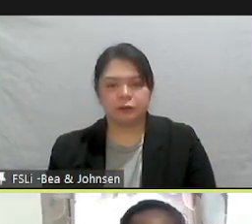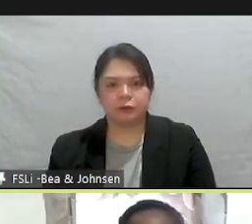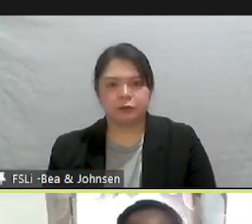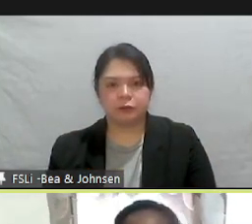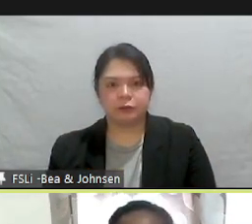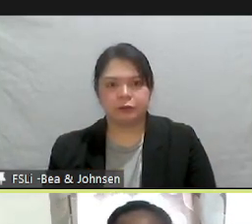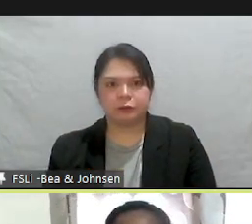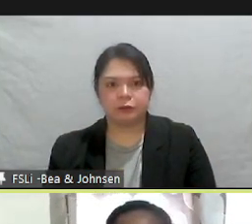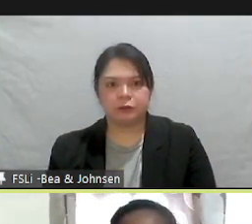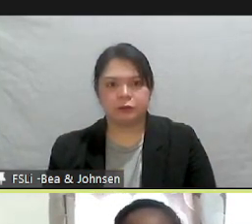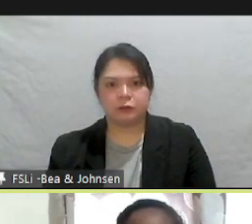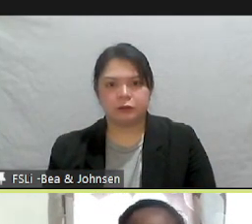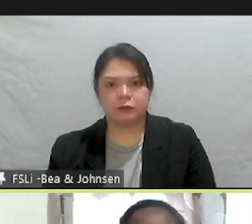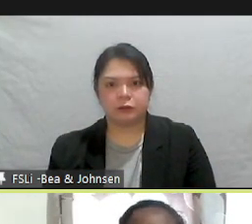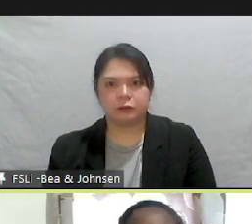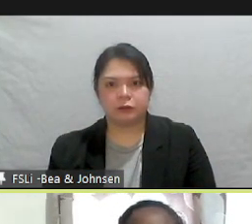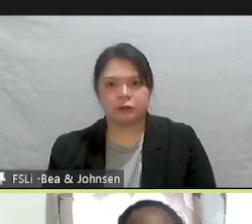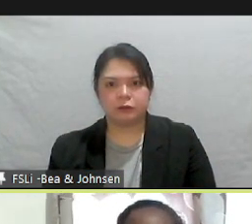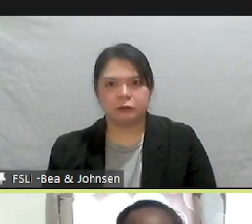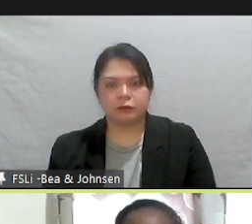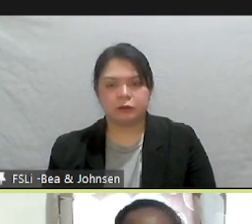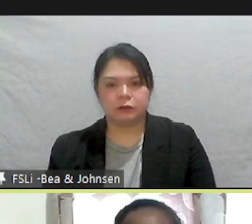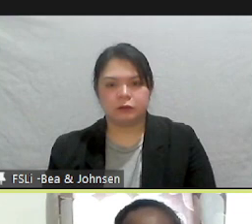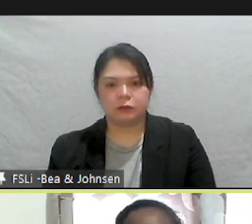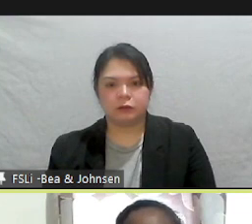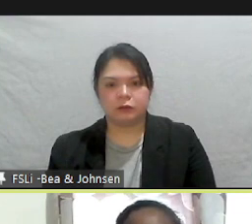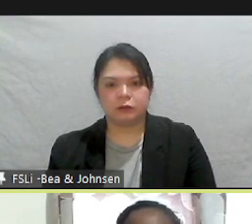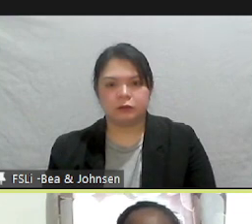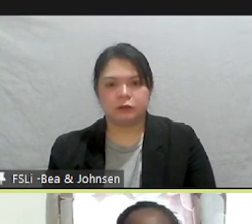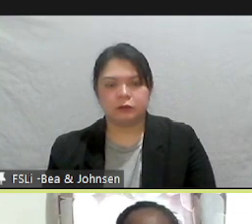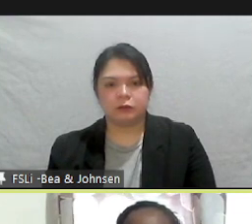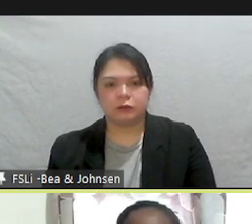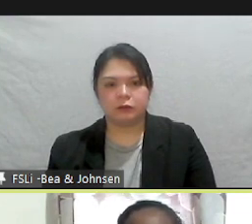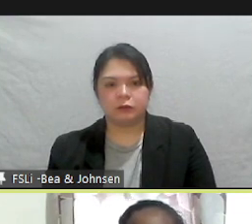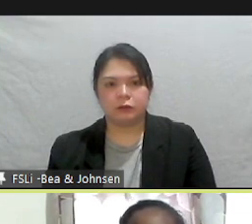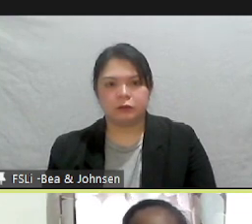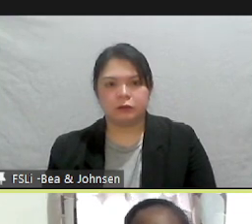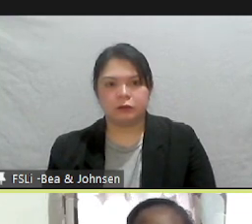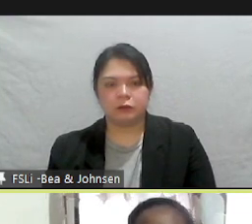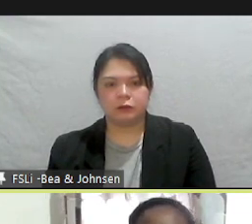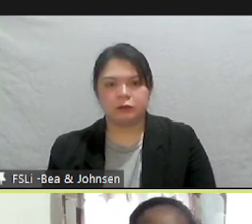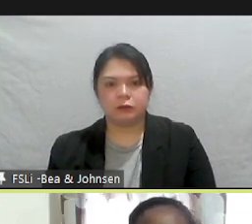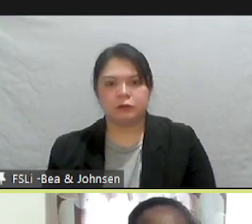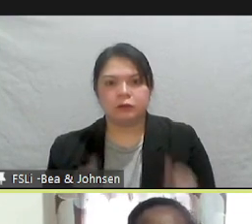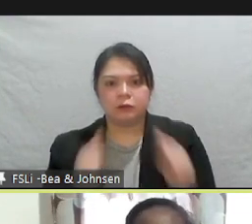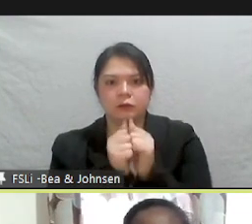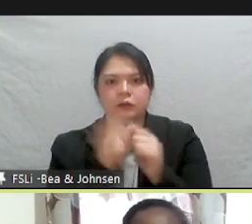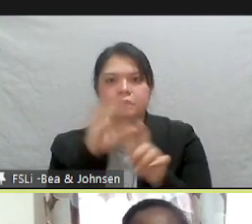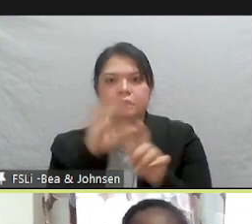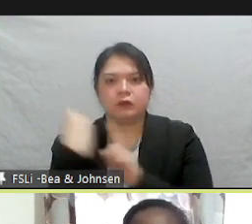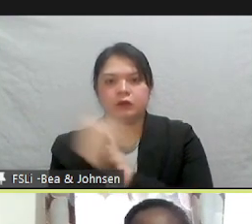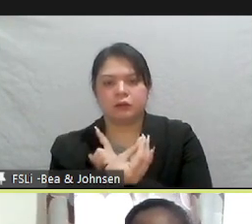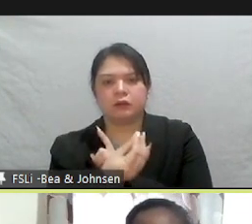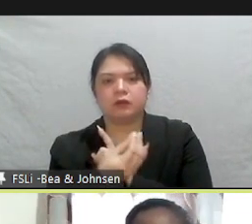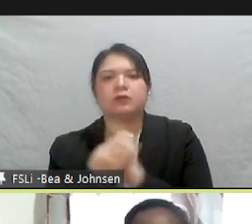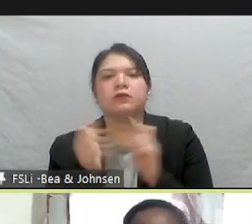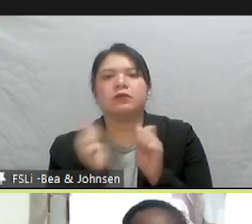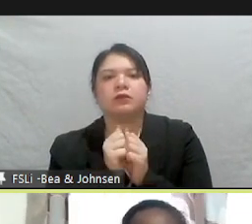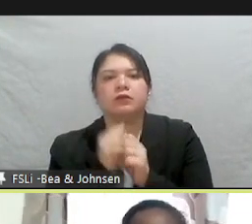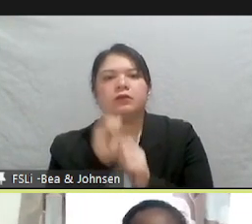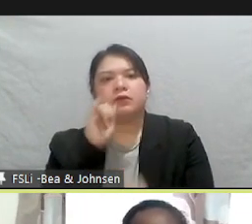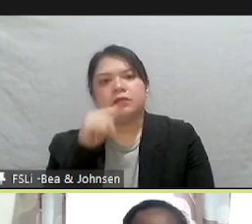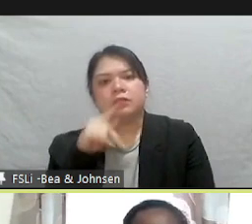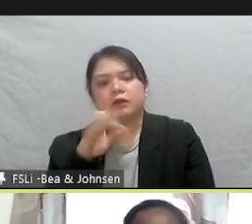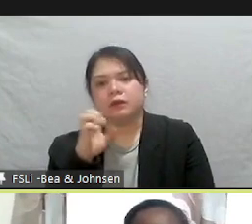Yan po yung mga nagawa na naming mga meeting at saka orientation with IPED po.